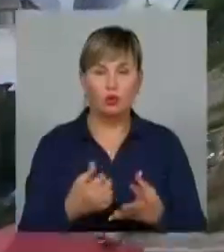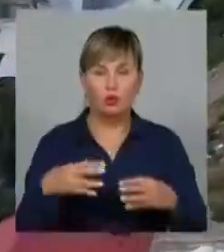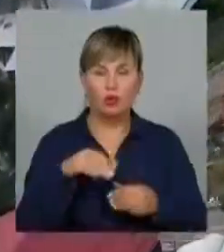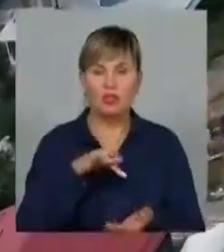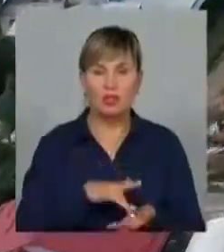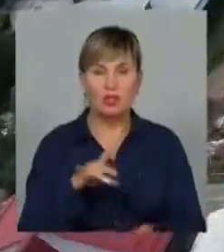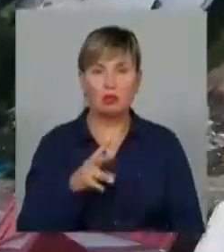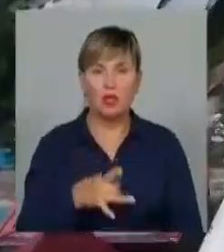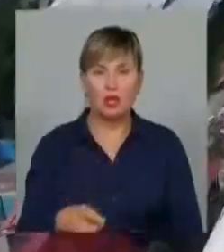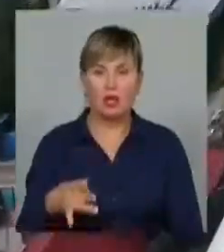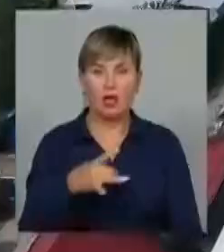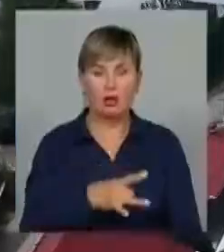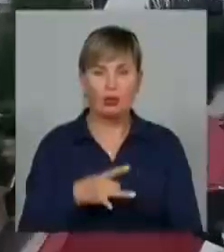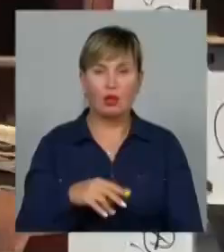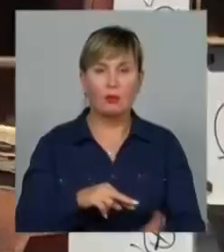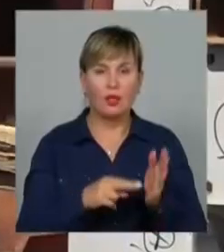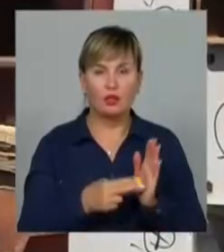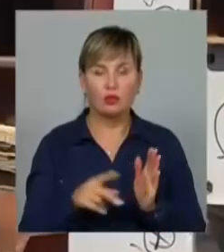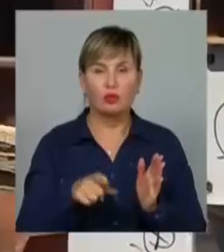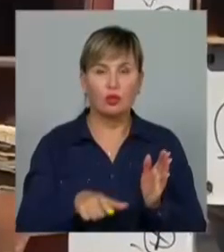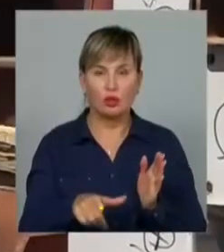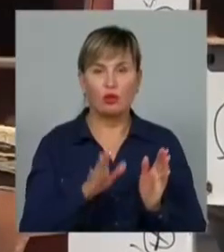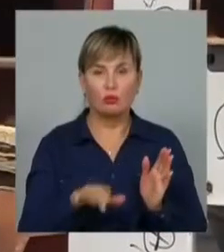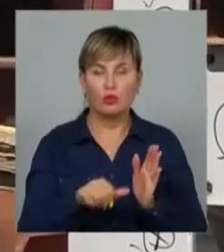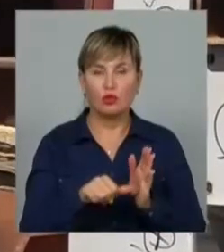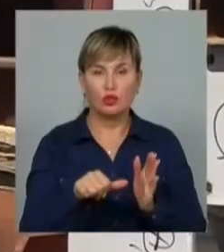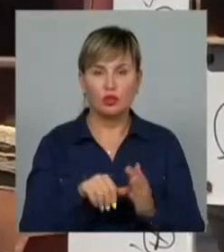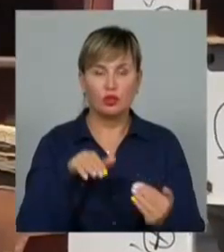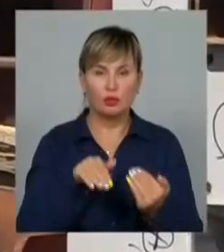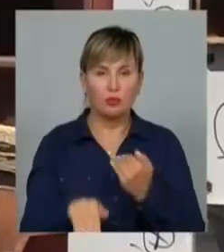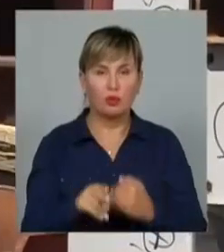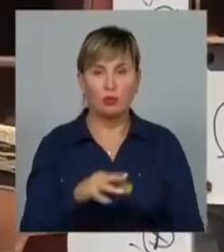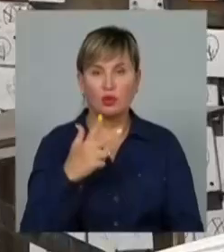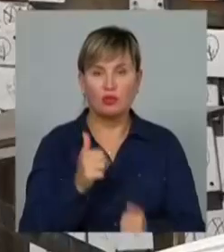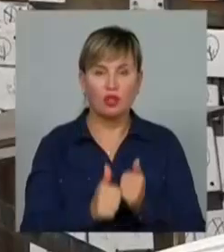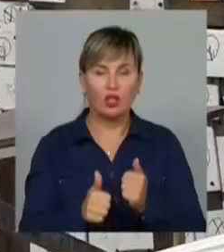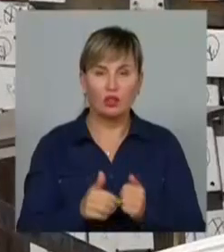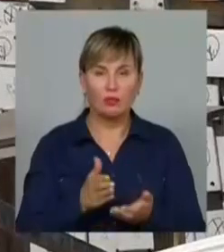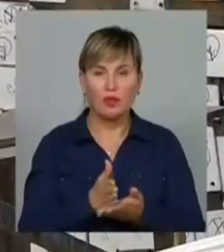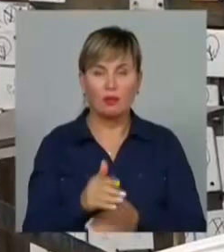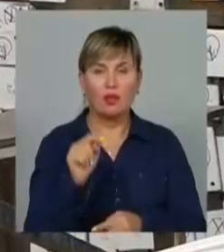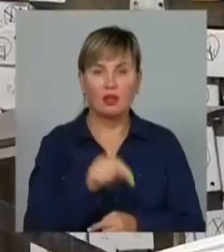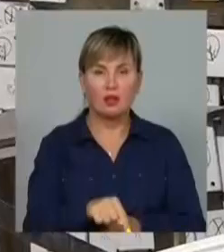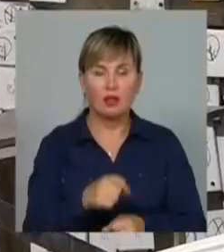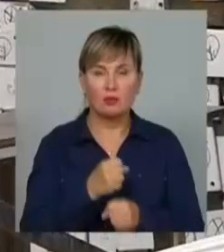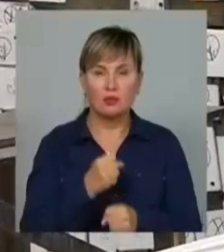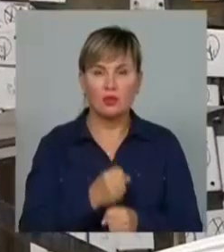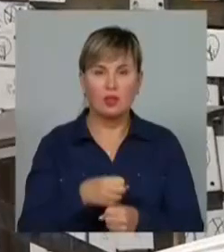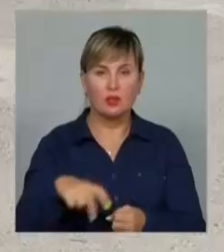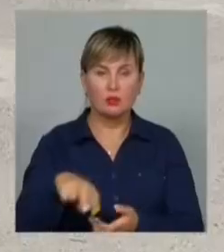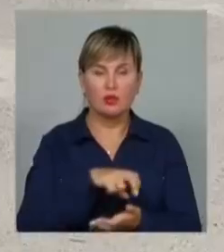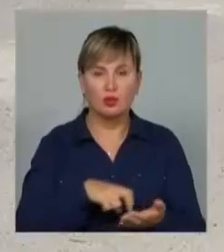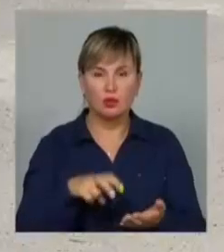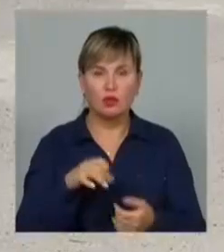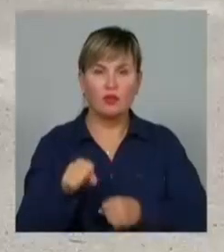центра Наурызбайского района. Планируется, что дорога будет шестиполосная, по три в каждом направлении. Там проложат пешеходные тротуары